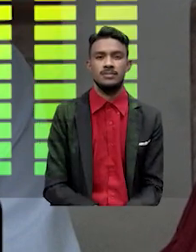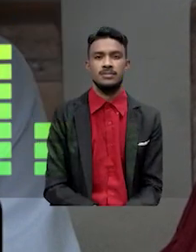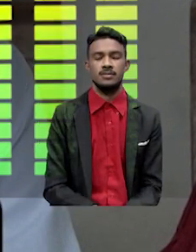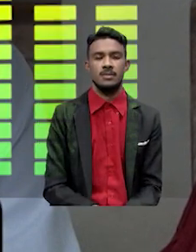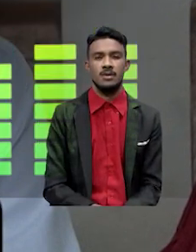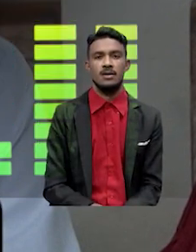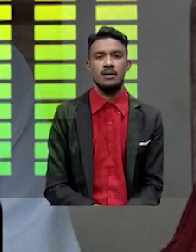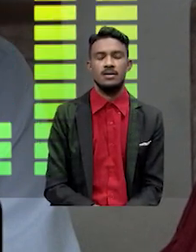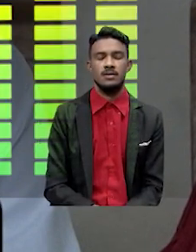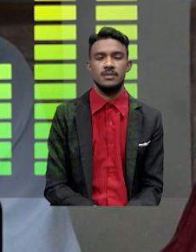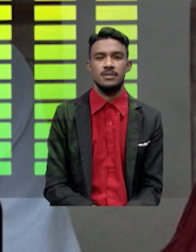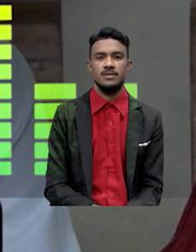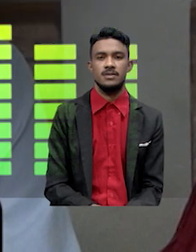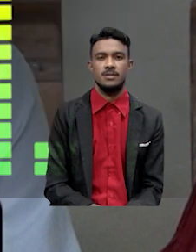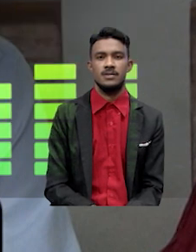sirnia